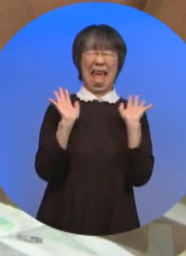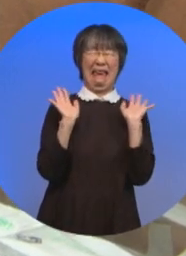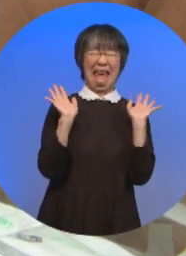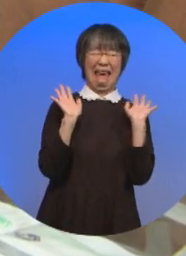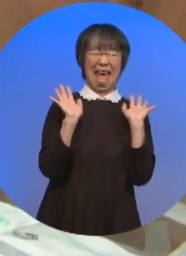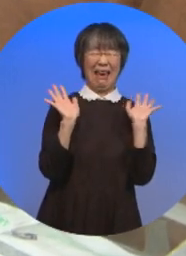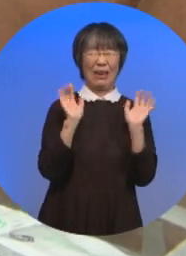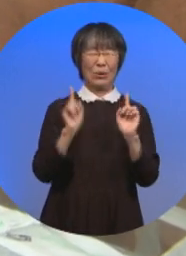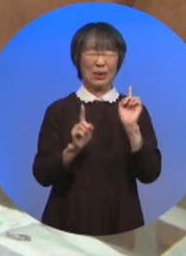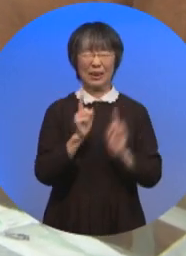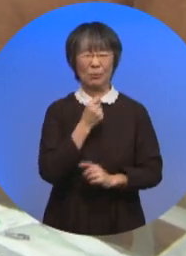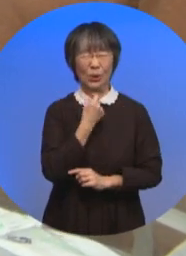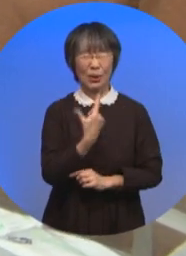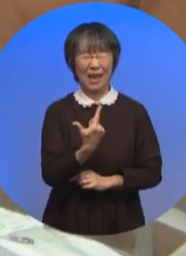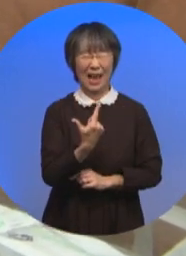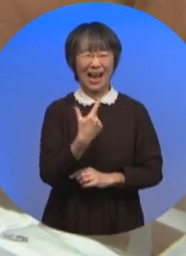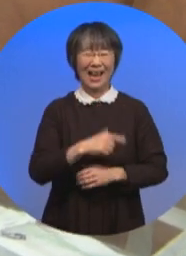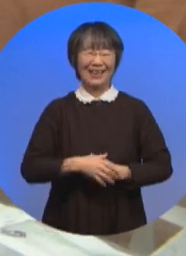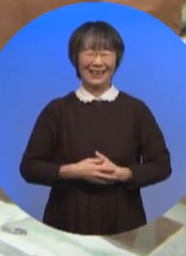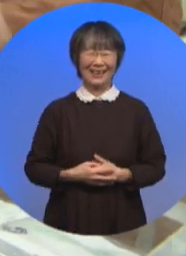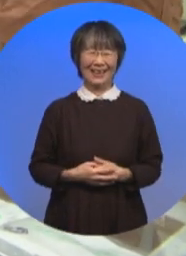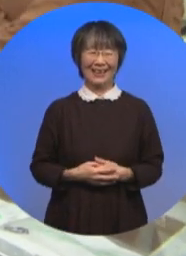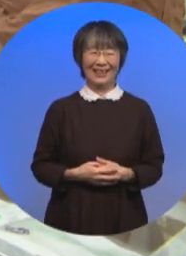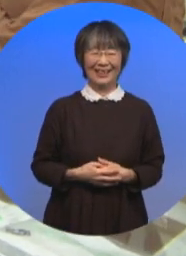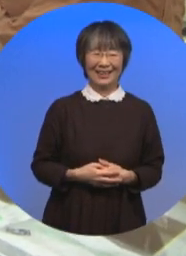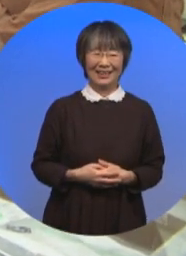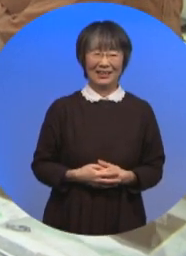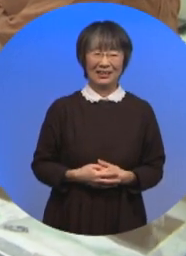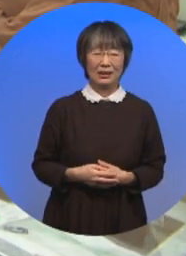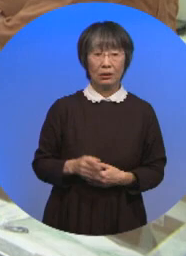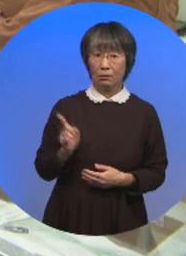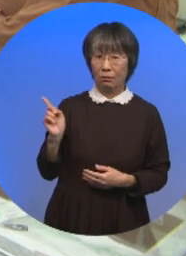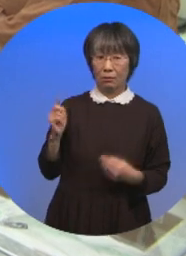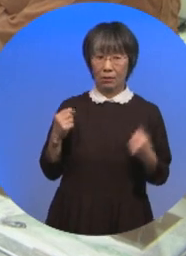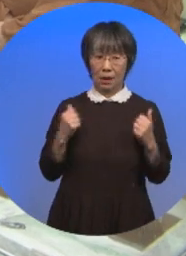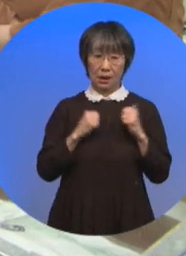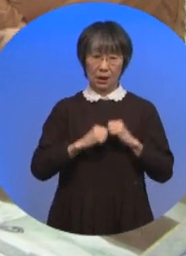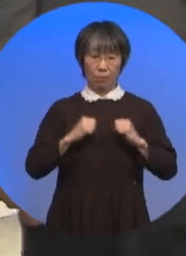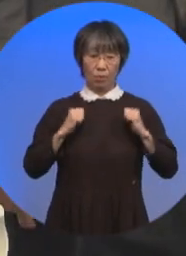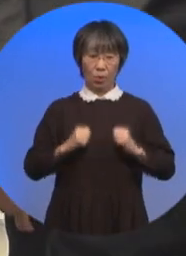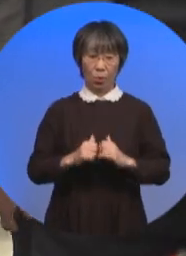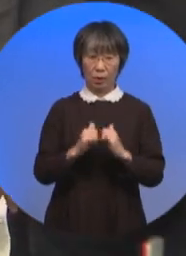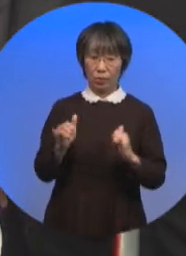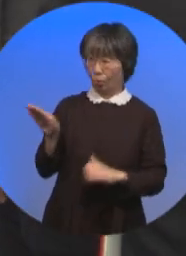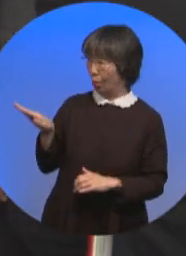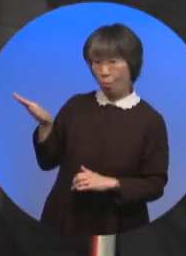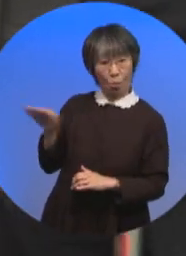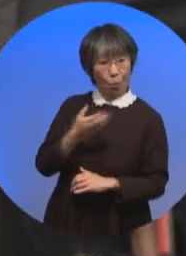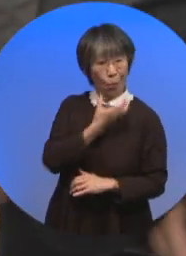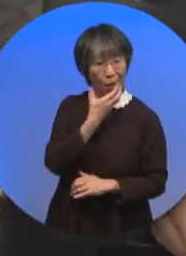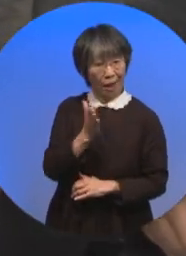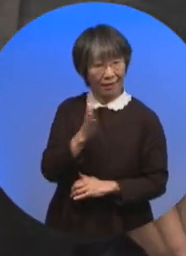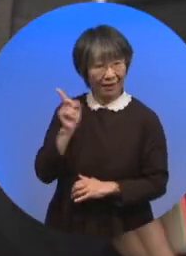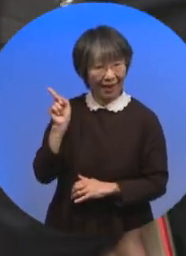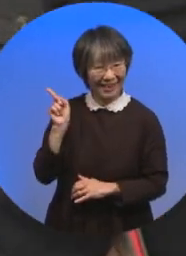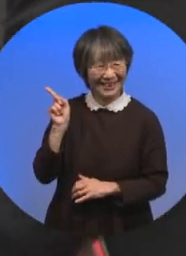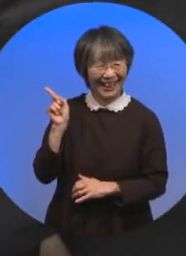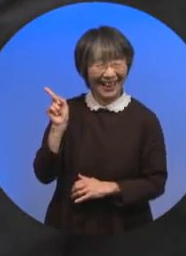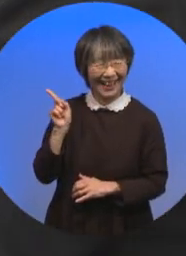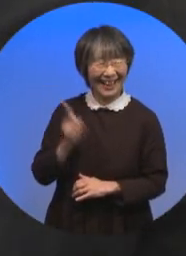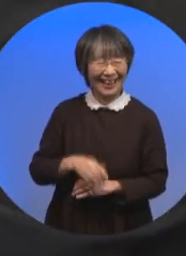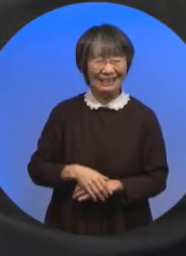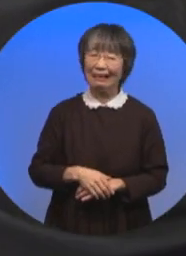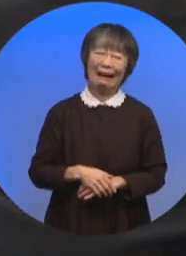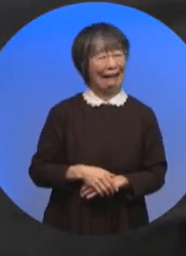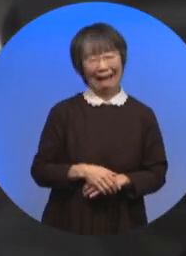やいやいやいや どっちも嫌です よね師匠すみません、背広の人誰も笑ってなかった いかんな 偉い